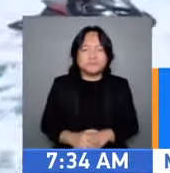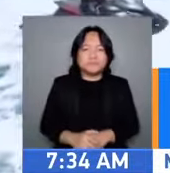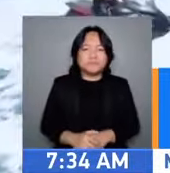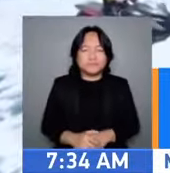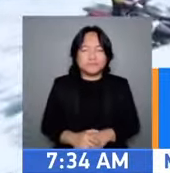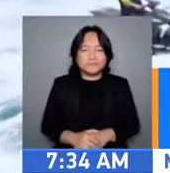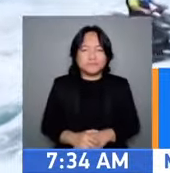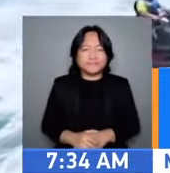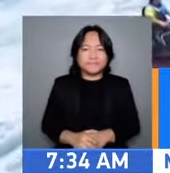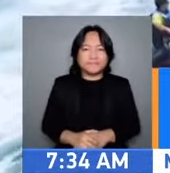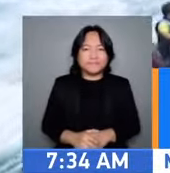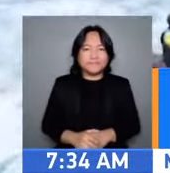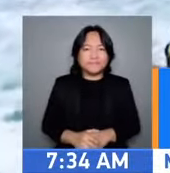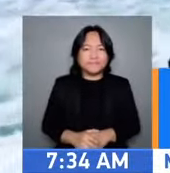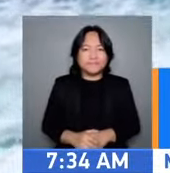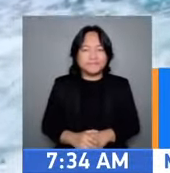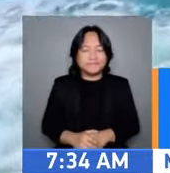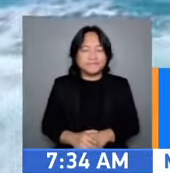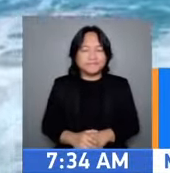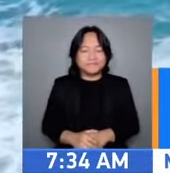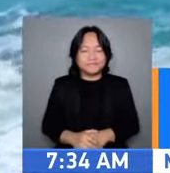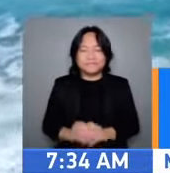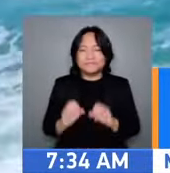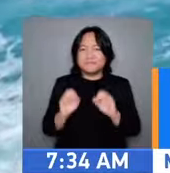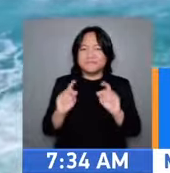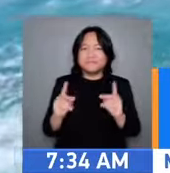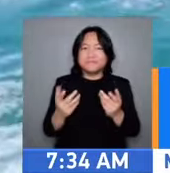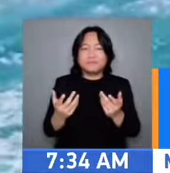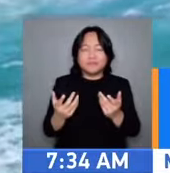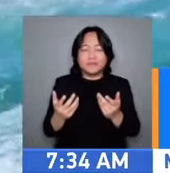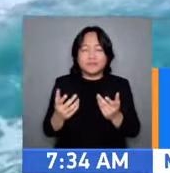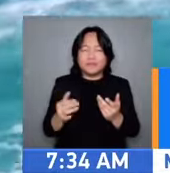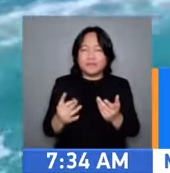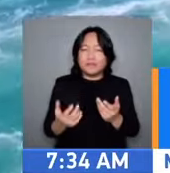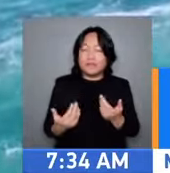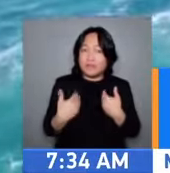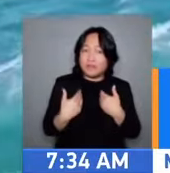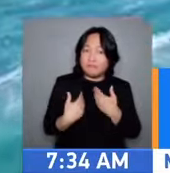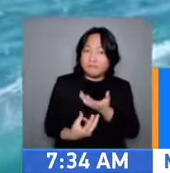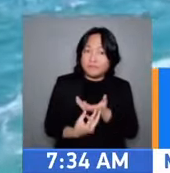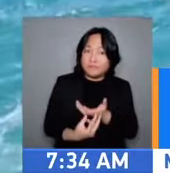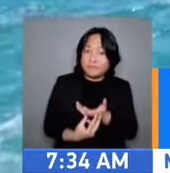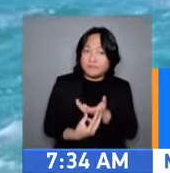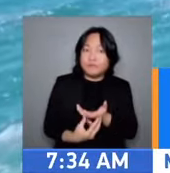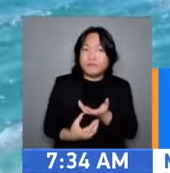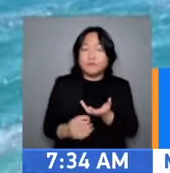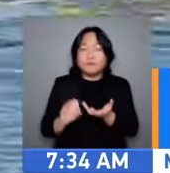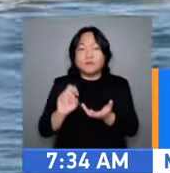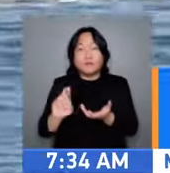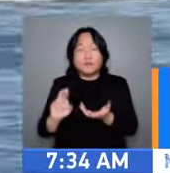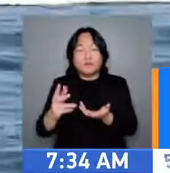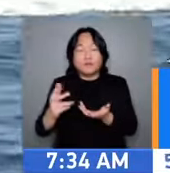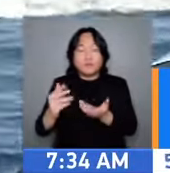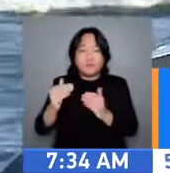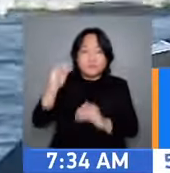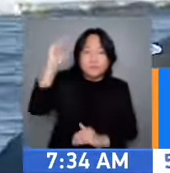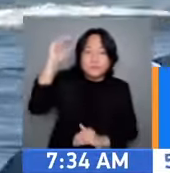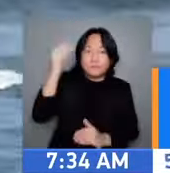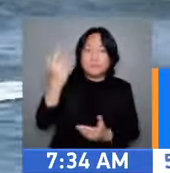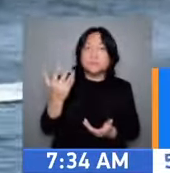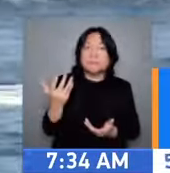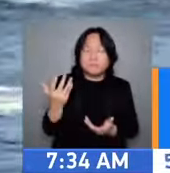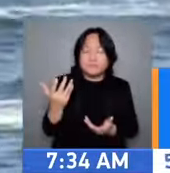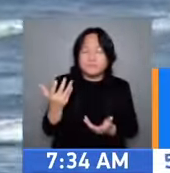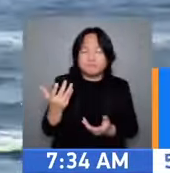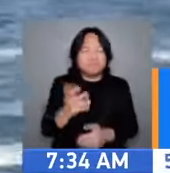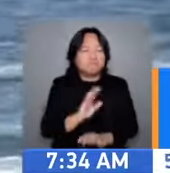ganyan. Okay. Sa height or sa weight requirements bala, sir? Meron po ba gano'ng kabigat lang? Wala naman po sa ano natin. Sa bigat po, ma'am, wala